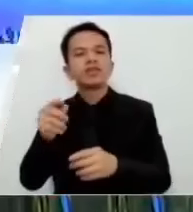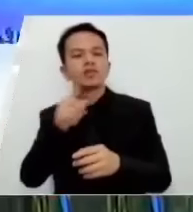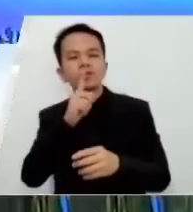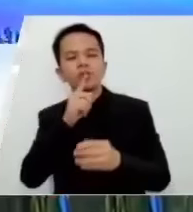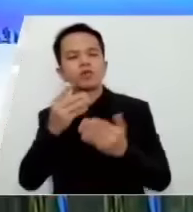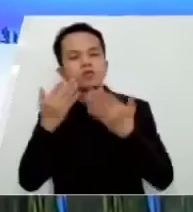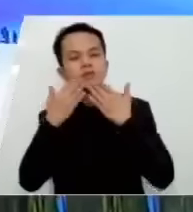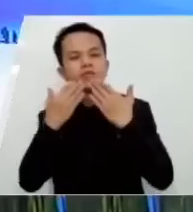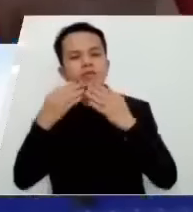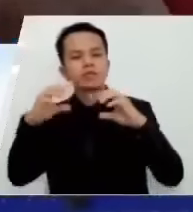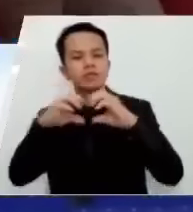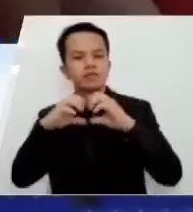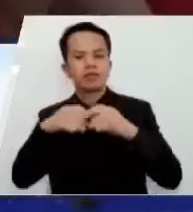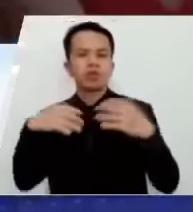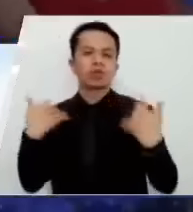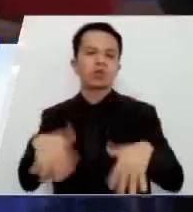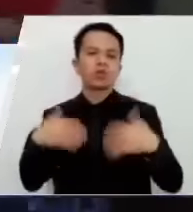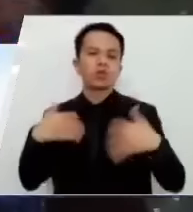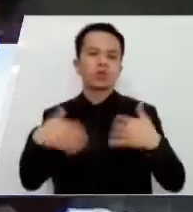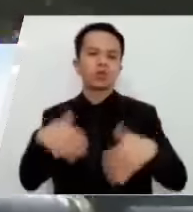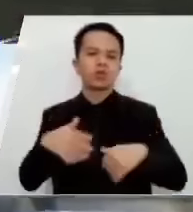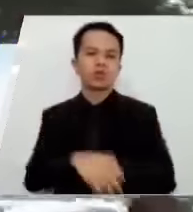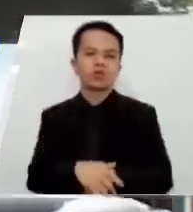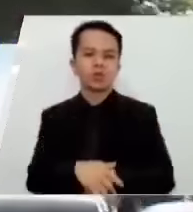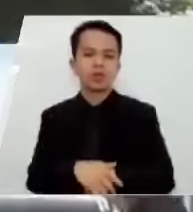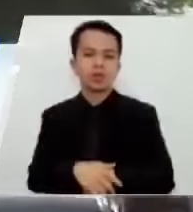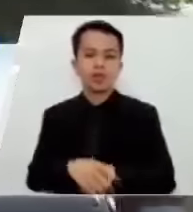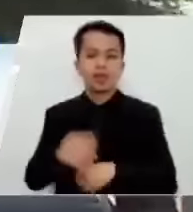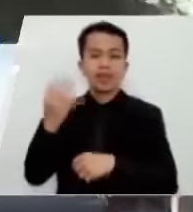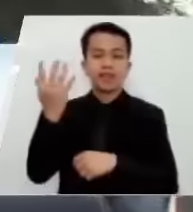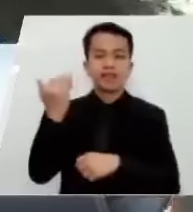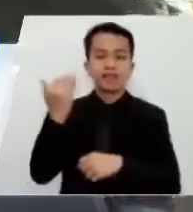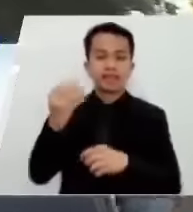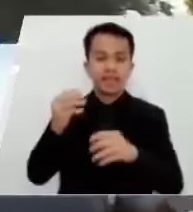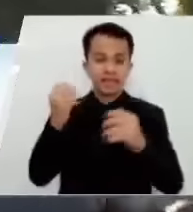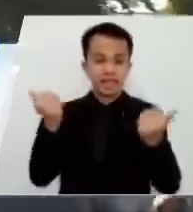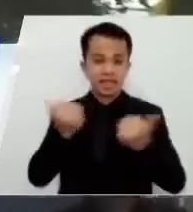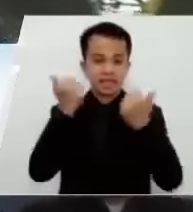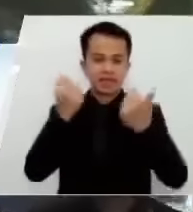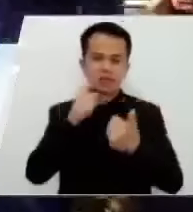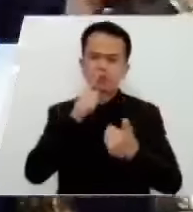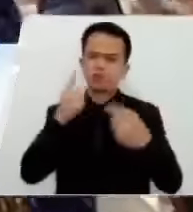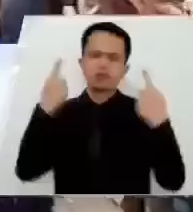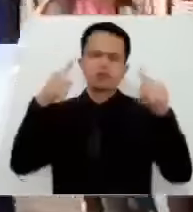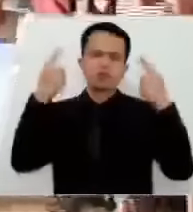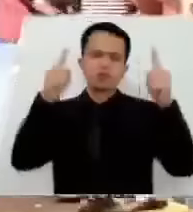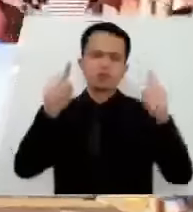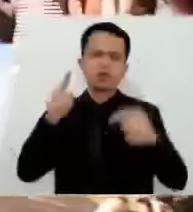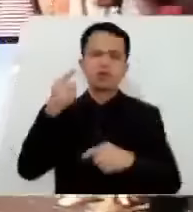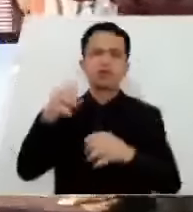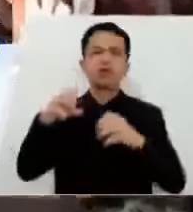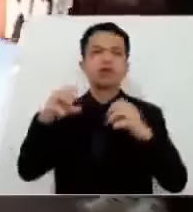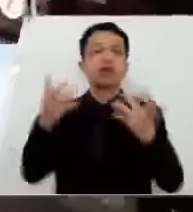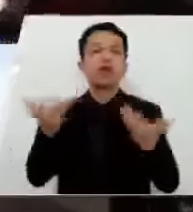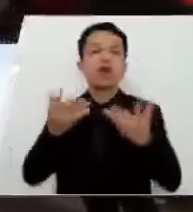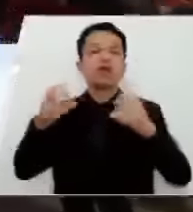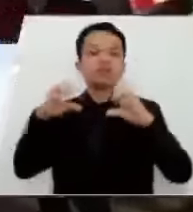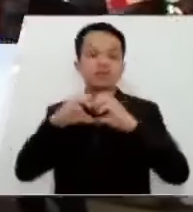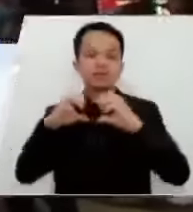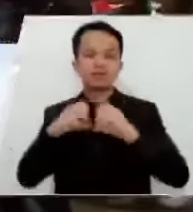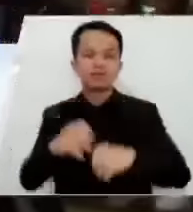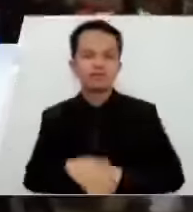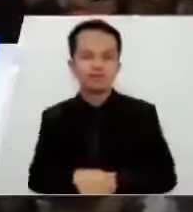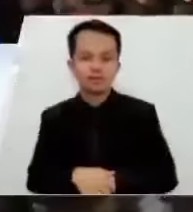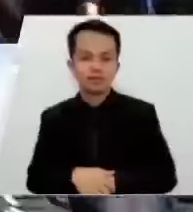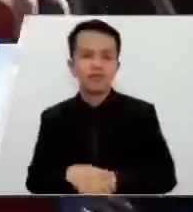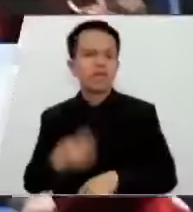yung GMA iba yung anniversary namin Syempre milestone yun sa G mangyayari ba kasi masaya naman